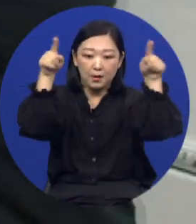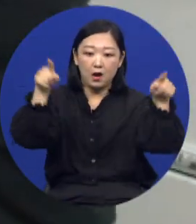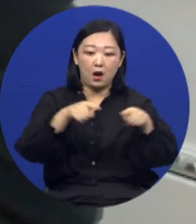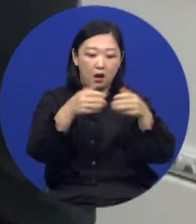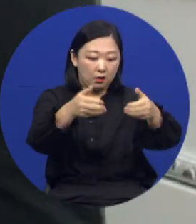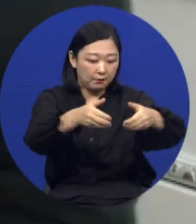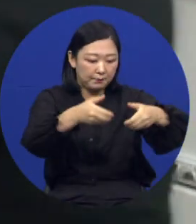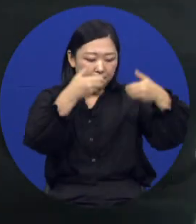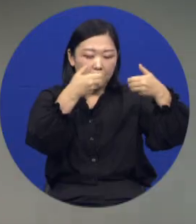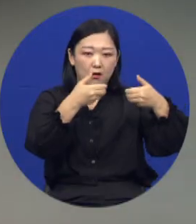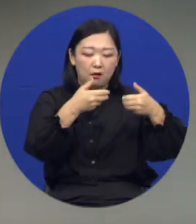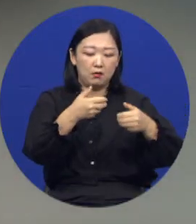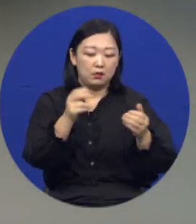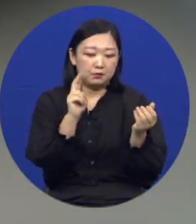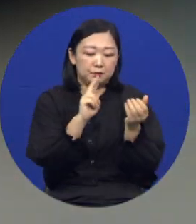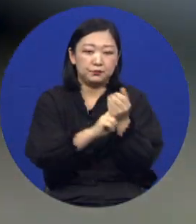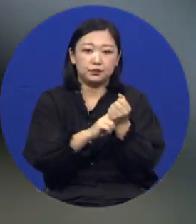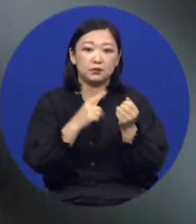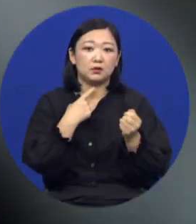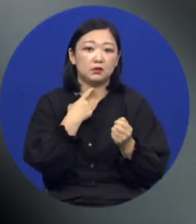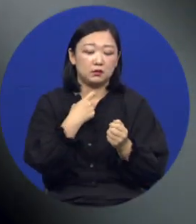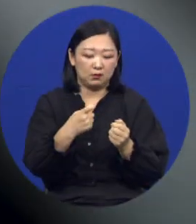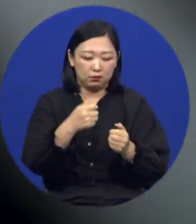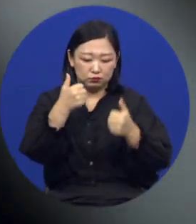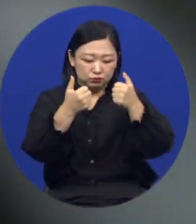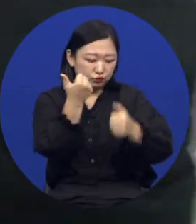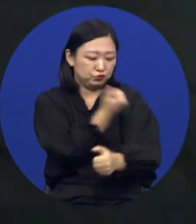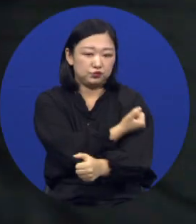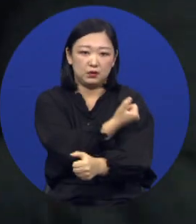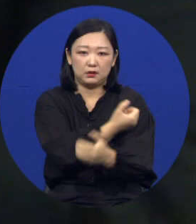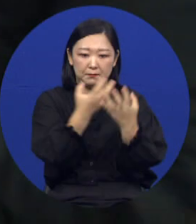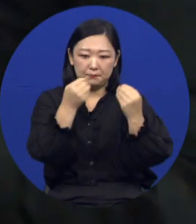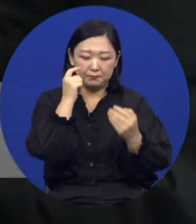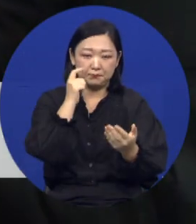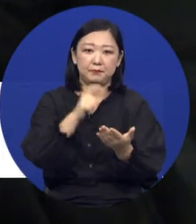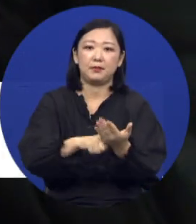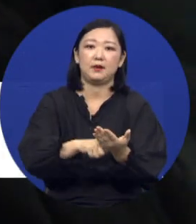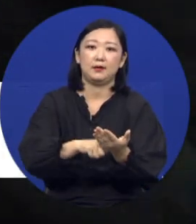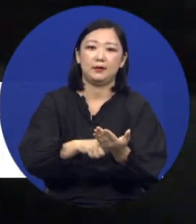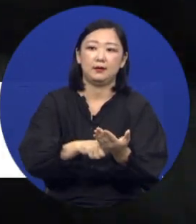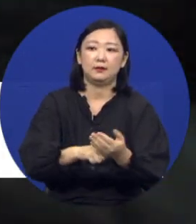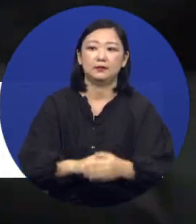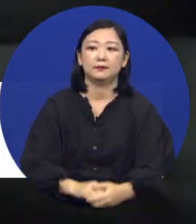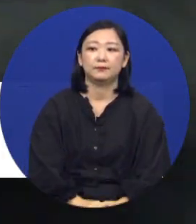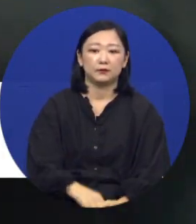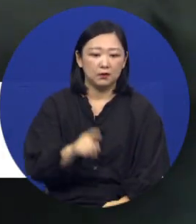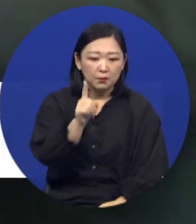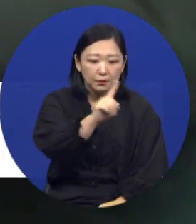액자를 들어올리자 숨겨둔 주사기 더미가 발견됩니다.